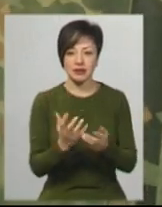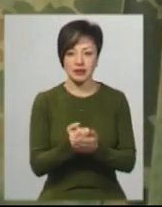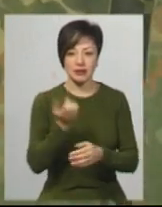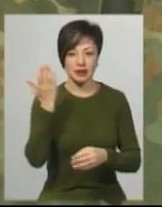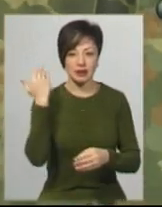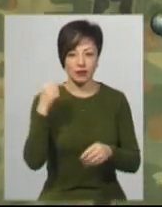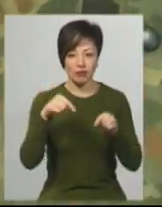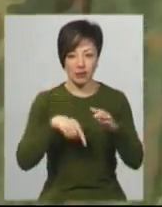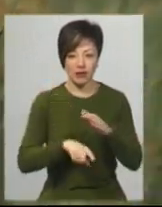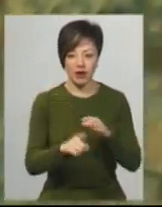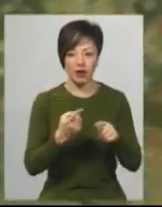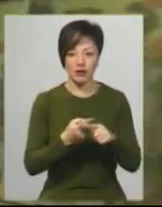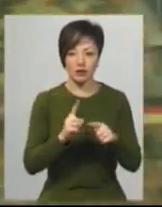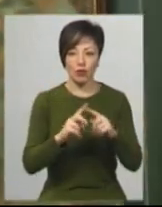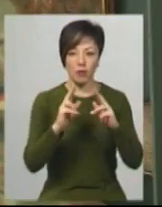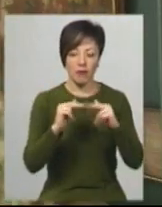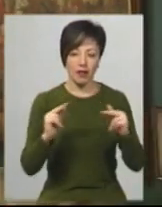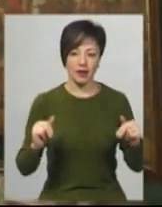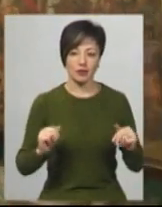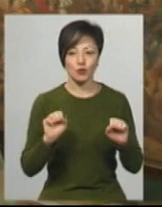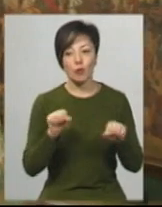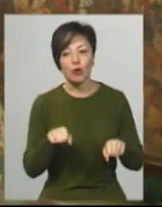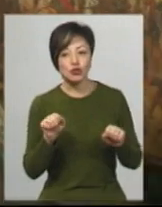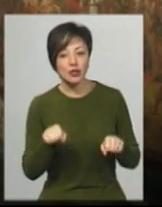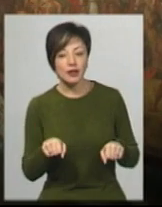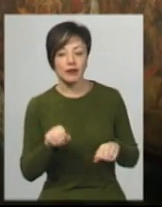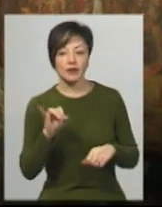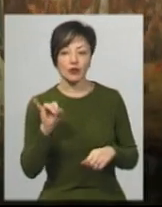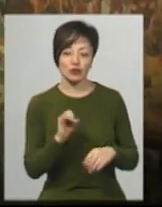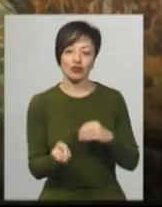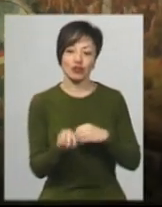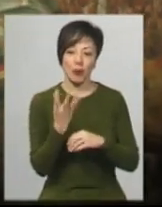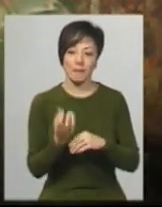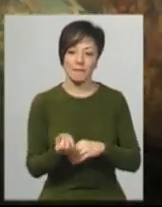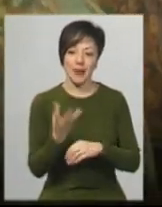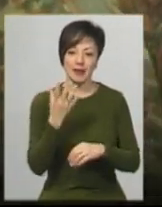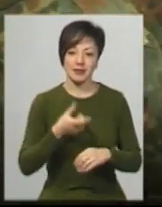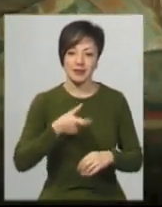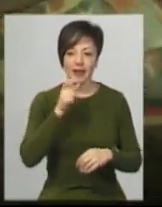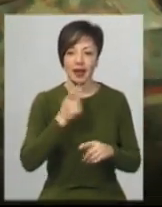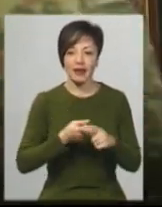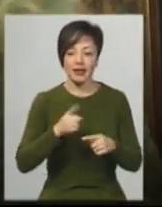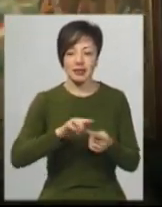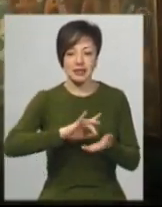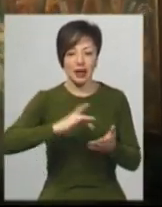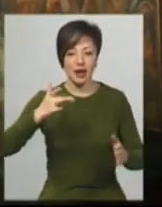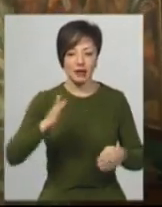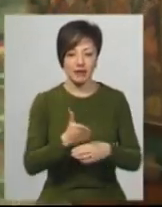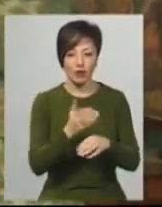в підвалах цього палацу. Тобто, можливо, і шампанське. До речі, на цих всіх скляних виробах можна